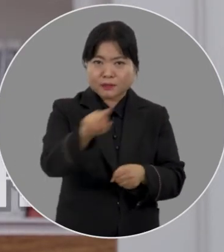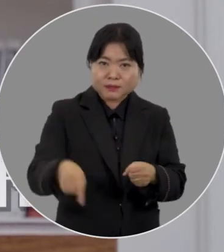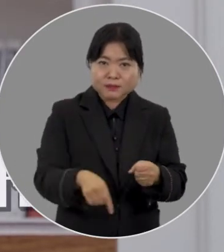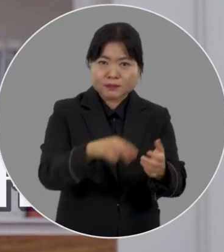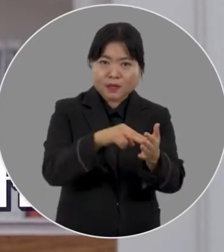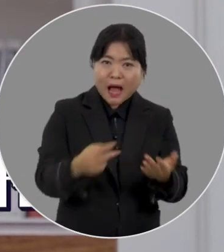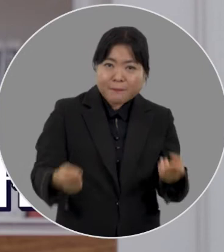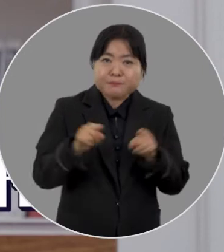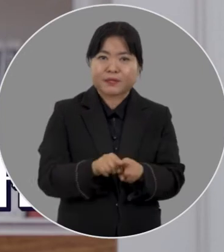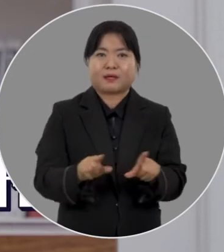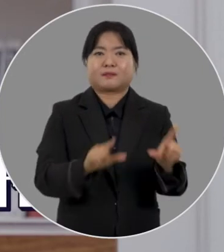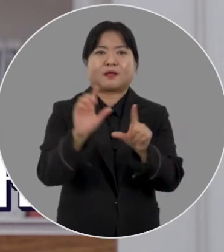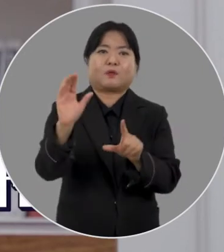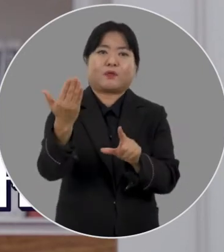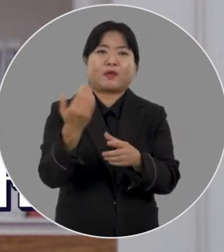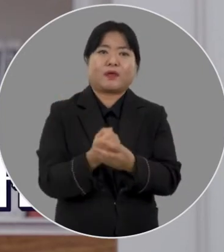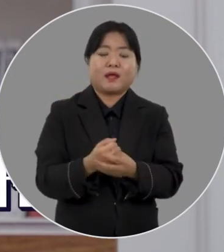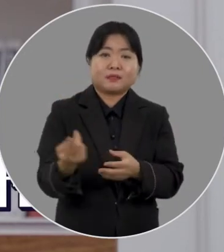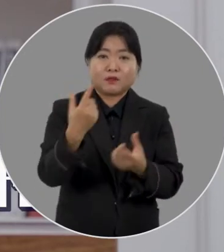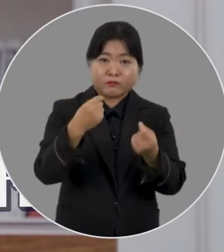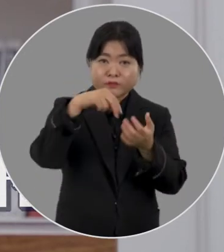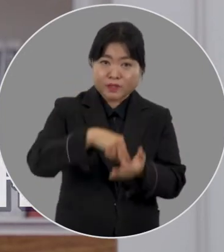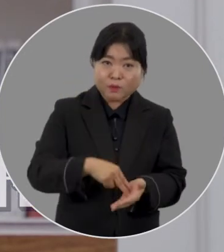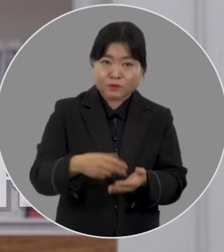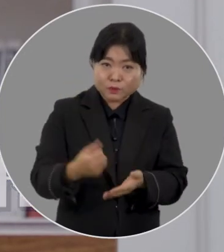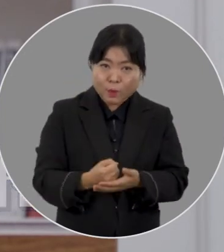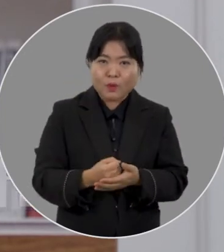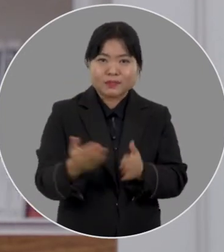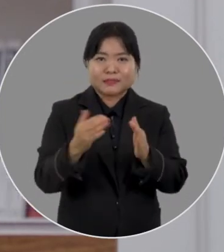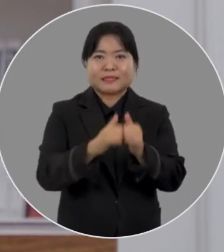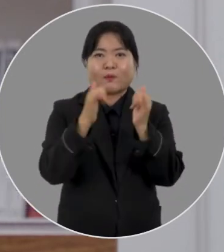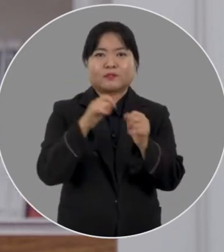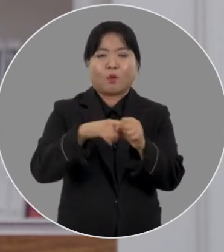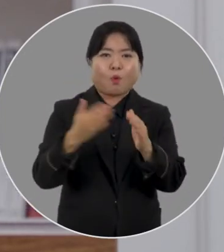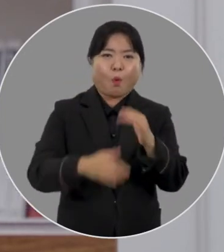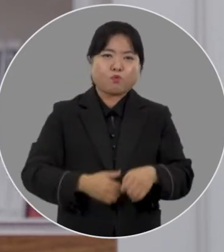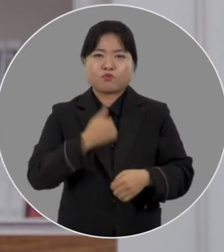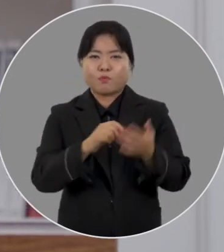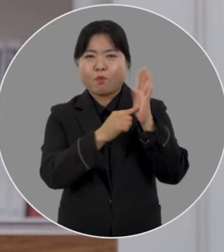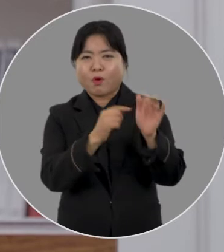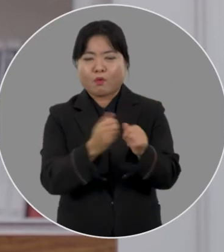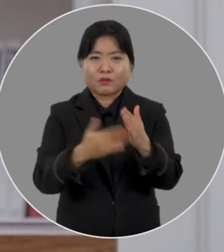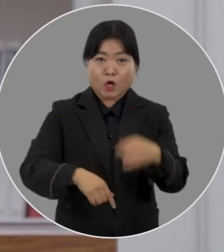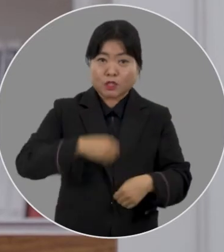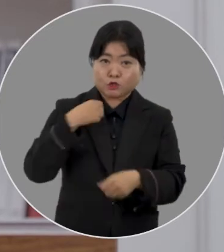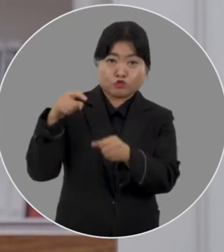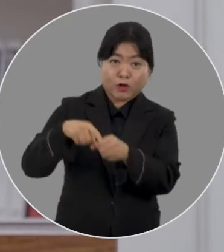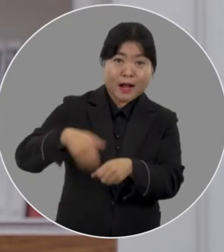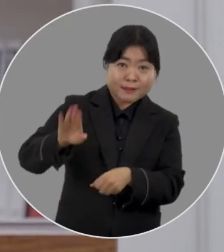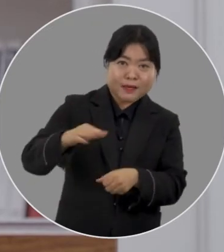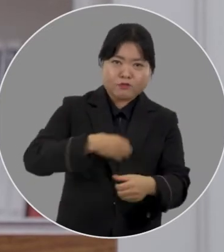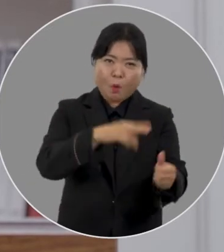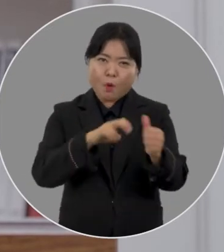살아야 한다라는 것. 그런 차원에서의 우리가 사회적 공분을 표현하고 정의를 추구하는 것이 그 혐오를